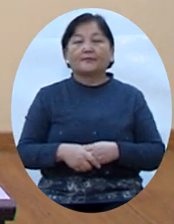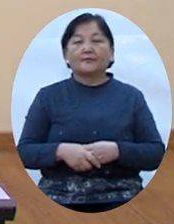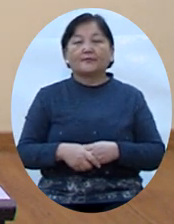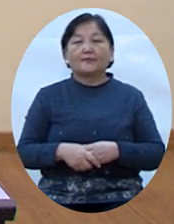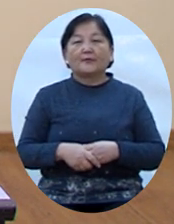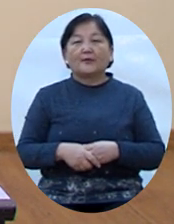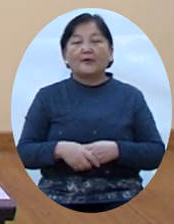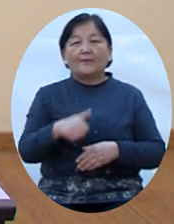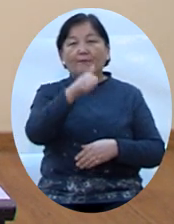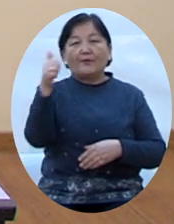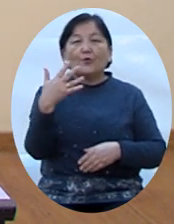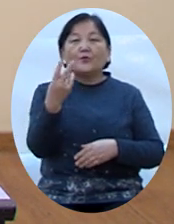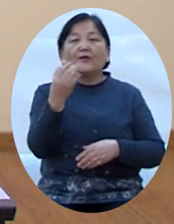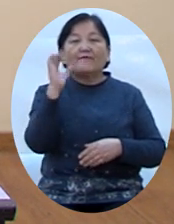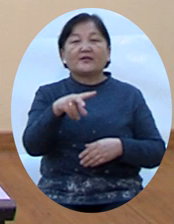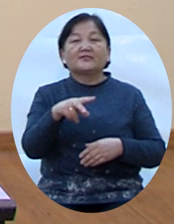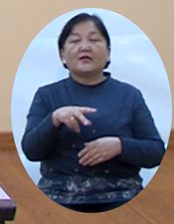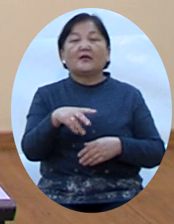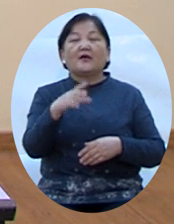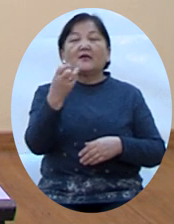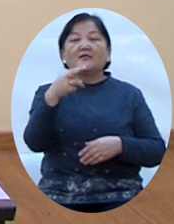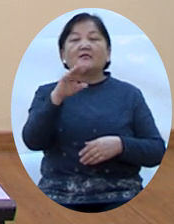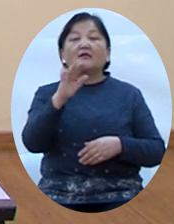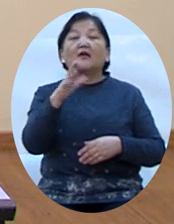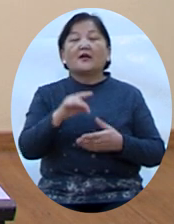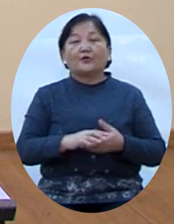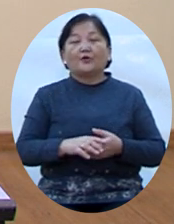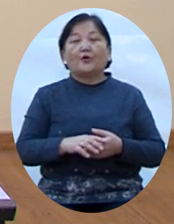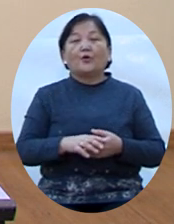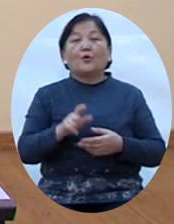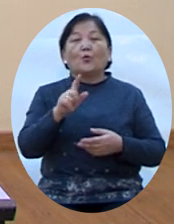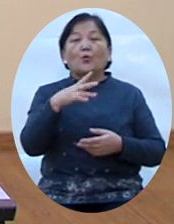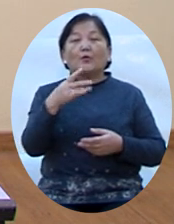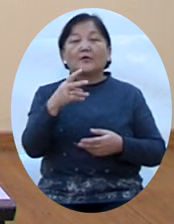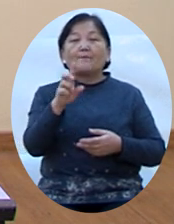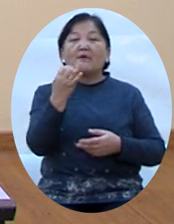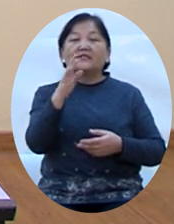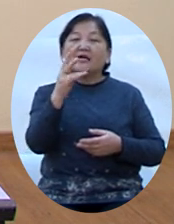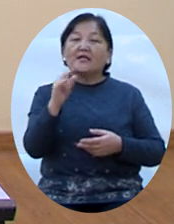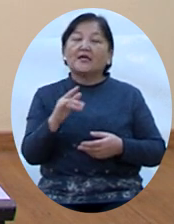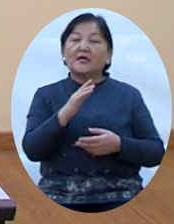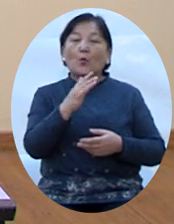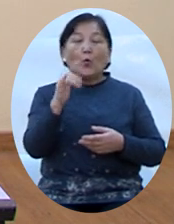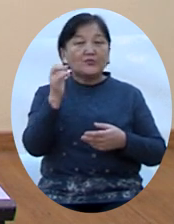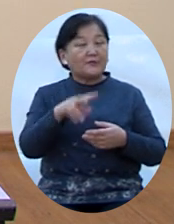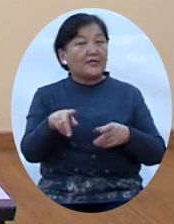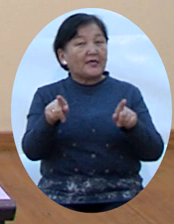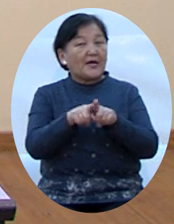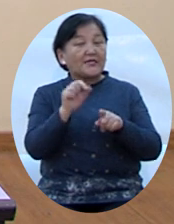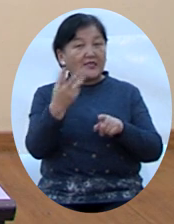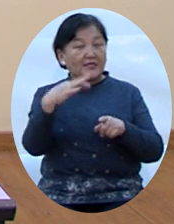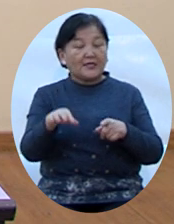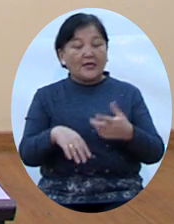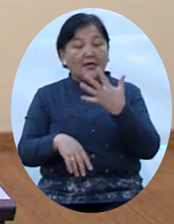За ингээд бид универсал индикатор, хүрэн байцааны индикатор мөн фенол фтлений индикаторыг ашиглан 5